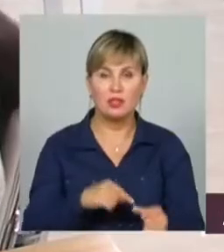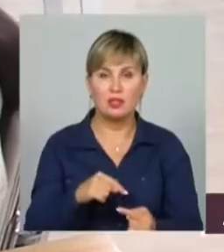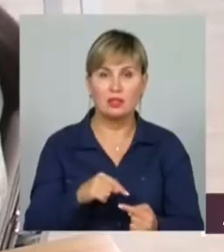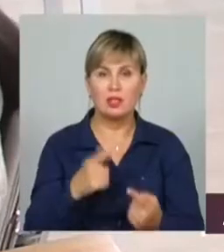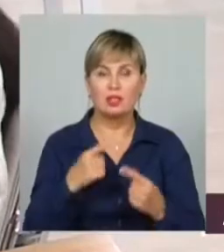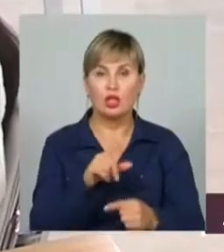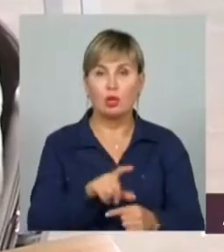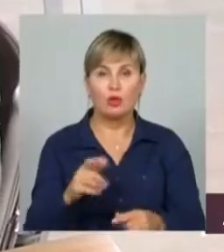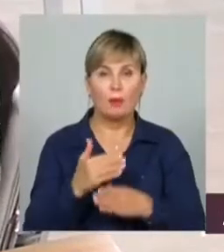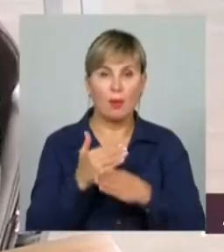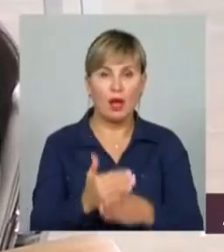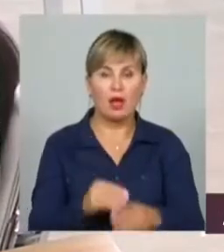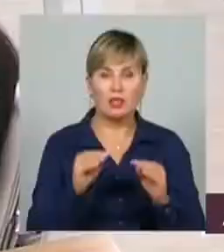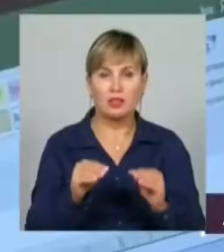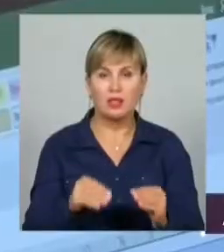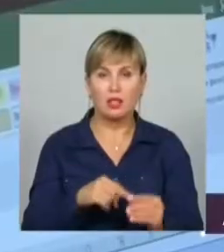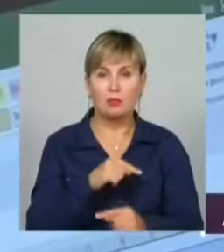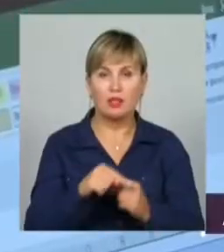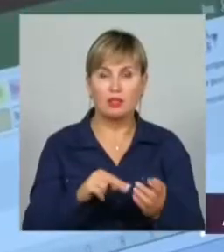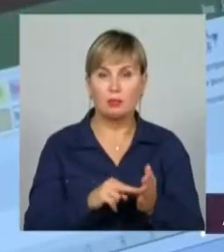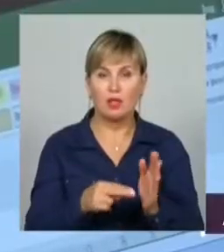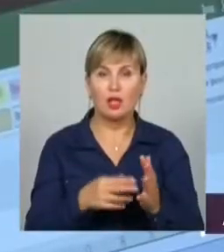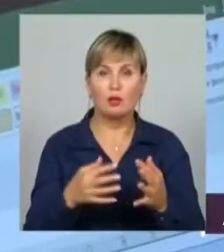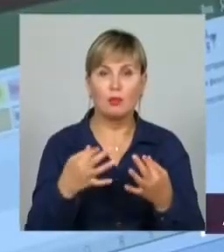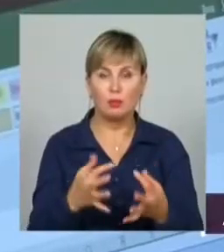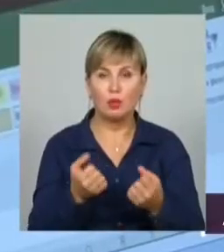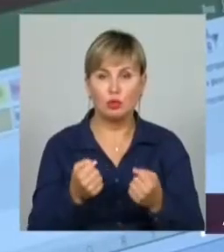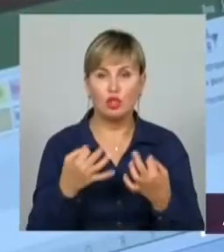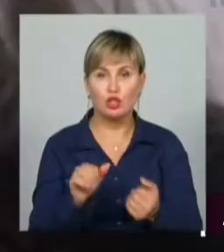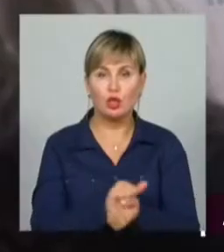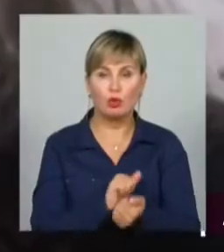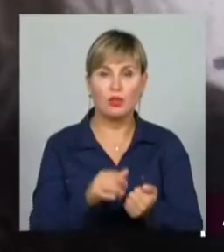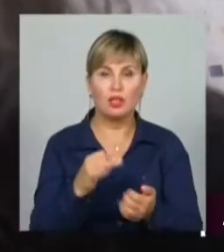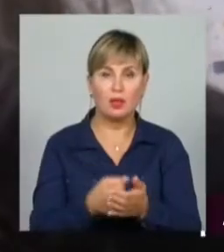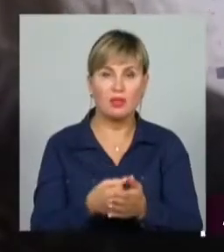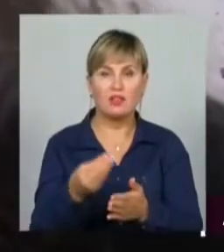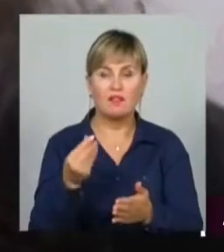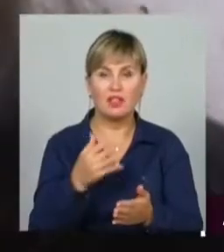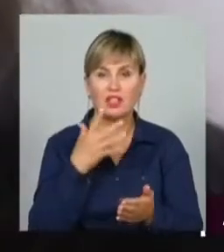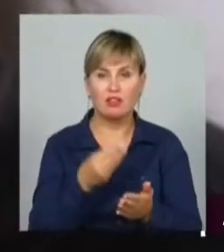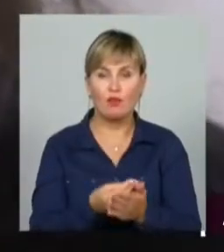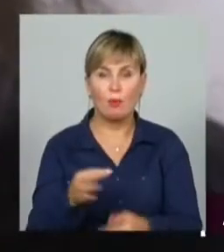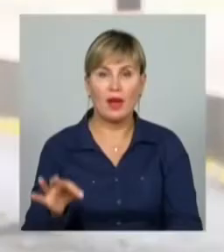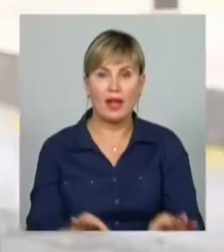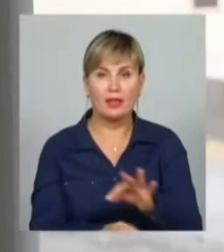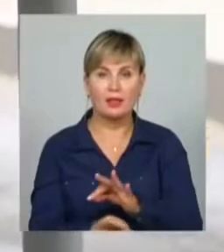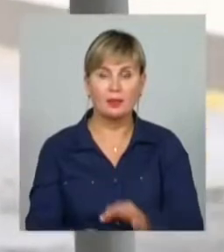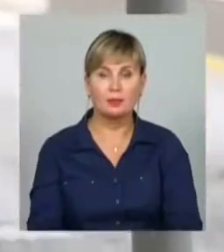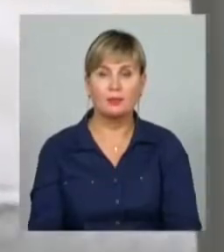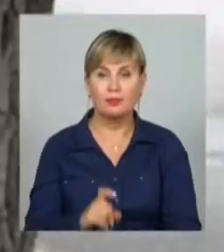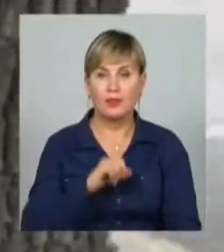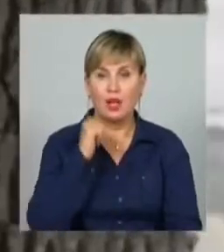где людям помогает составить бизнес-план, получить разрешительные документы и добиться финансирования своего проекта. За